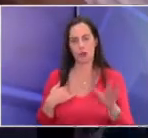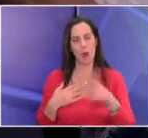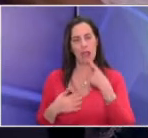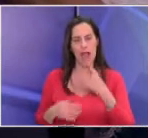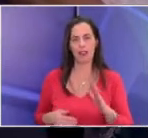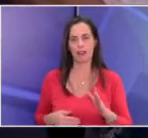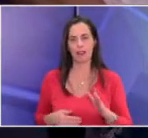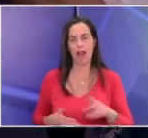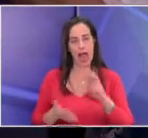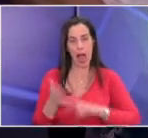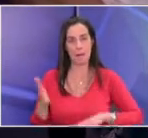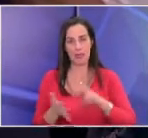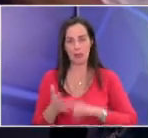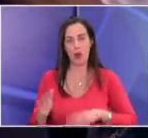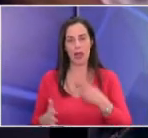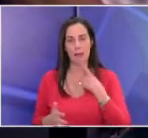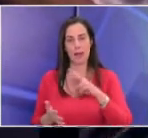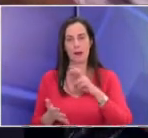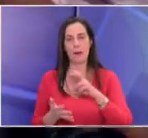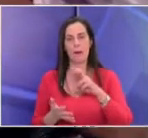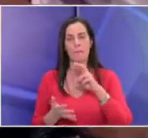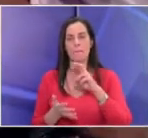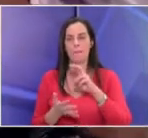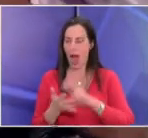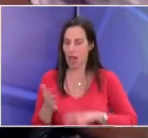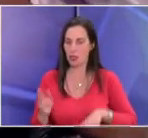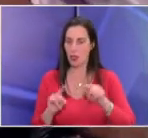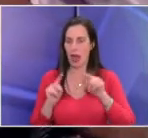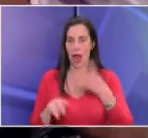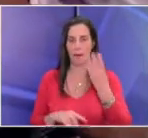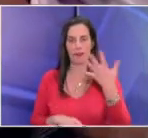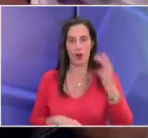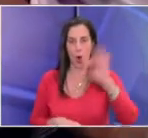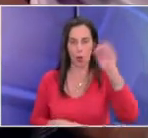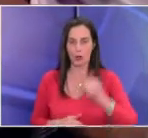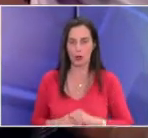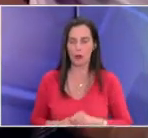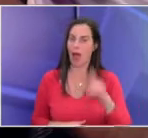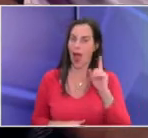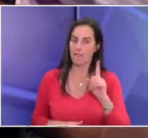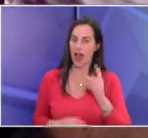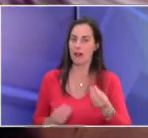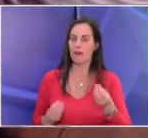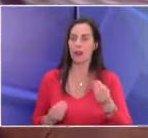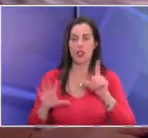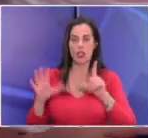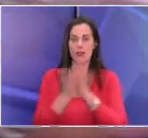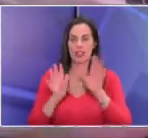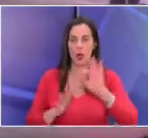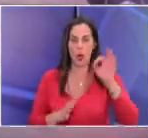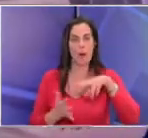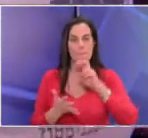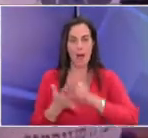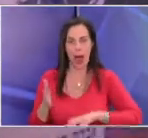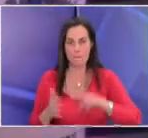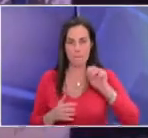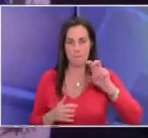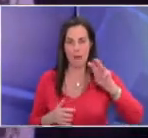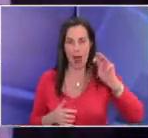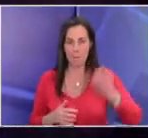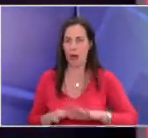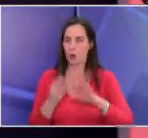זה חצי שנה בערך. עד פסח ומפסח. יש עניינים של שמיטה וכו'. לא, שמיטה זה לחוד. זה לא